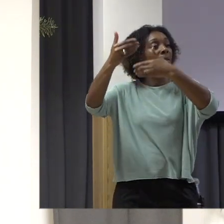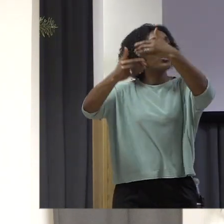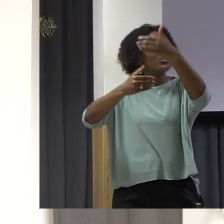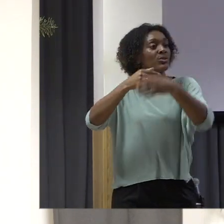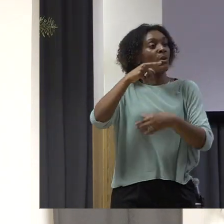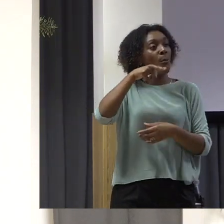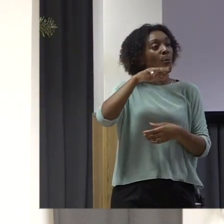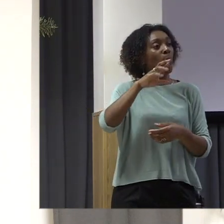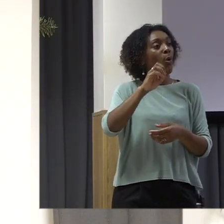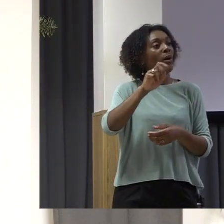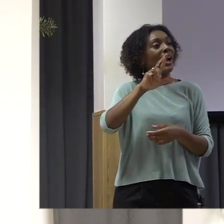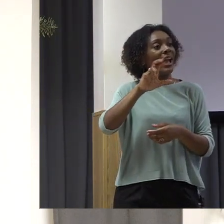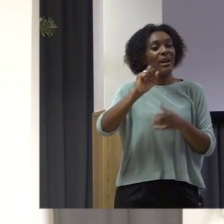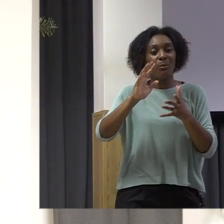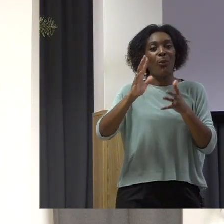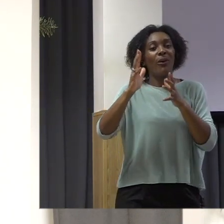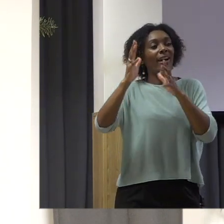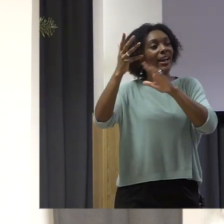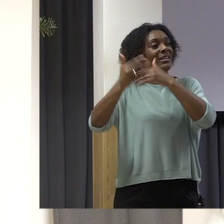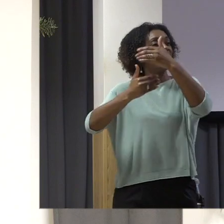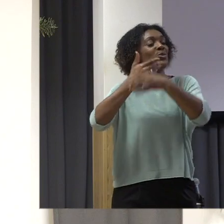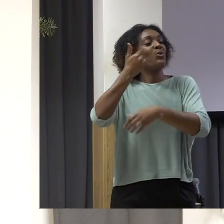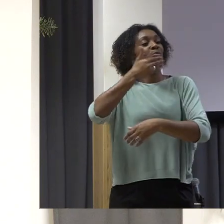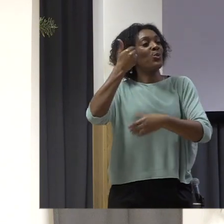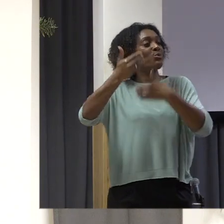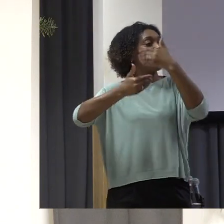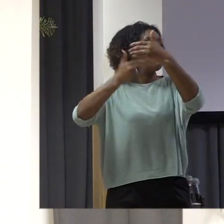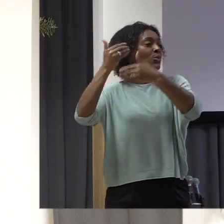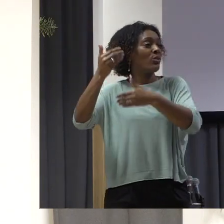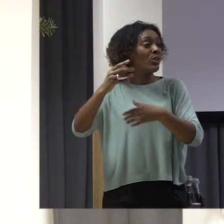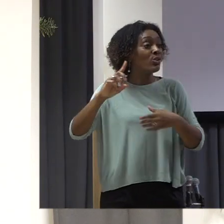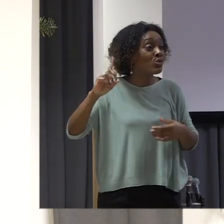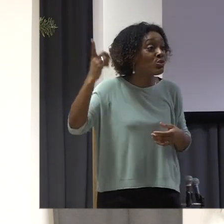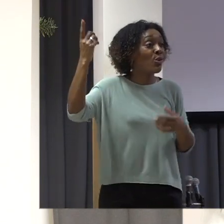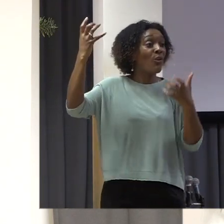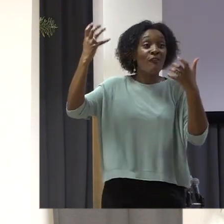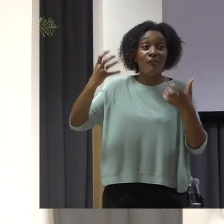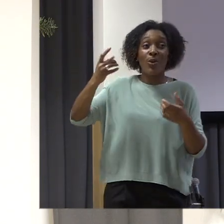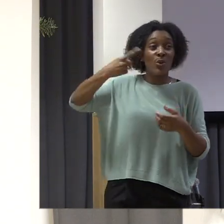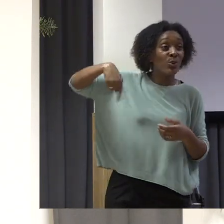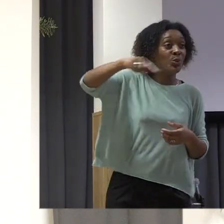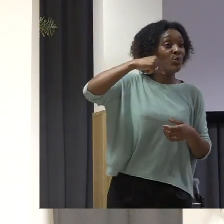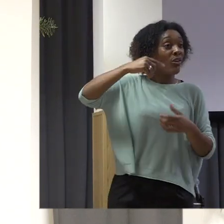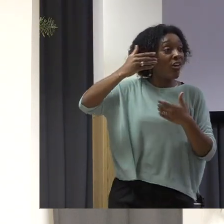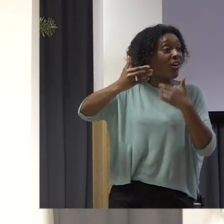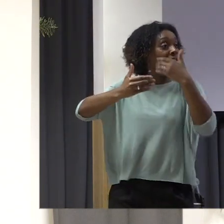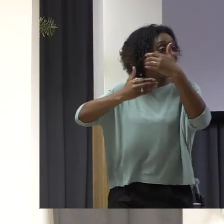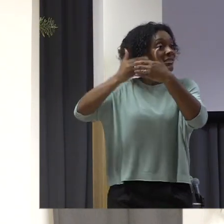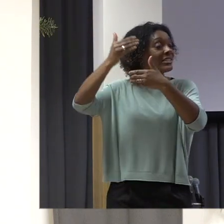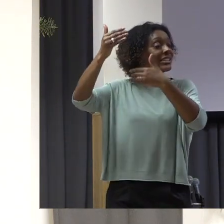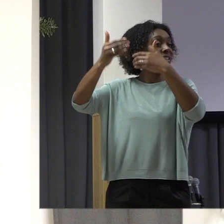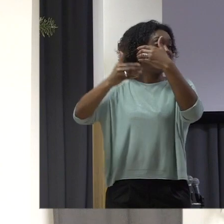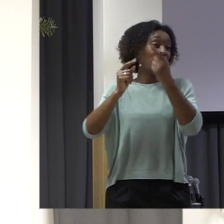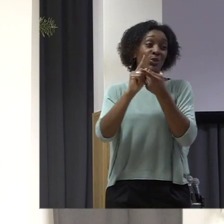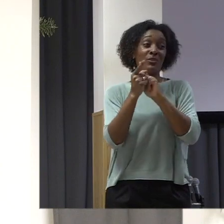voir grandir dans la connaissance, de nous voir grandir à la ressemblance de la stature parfaite